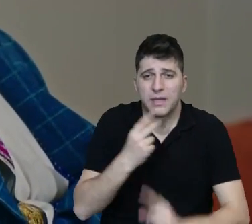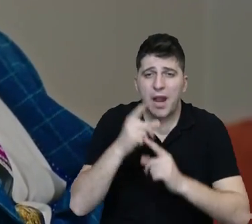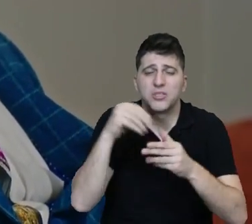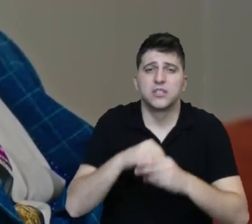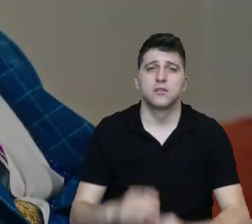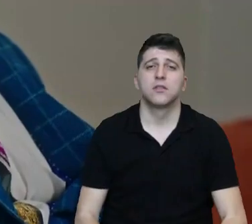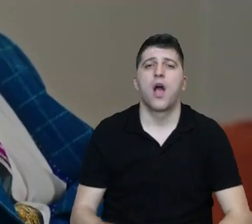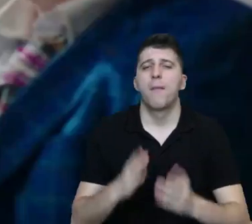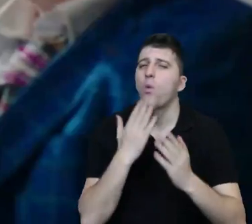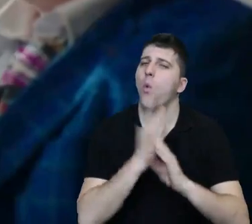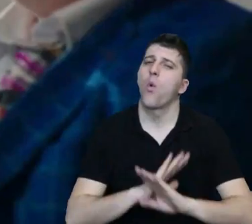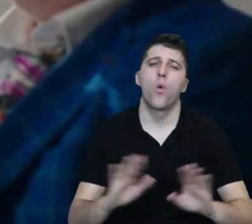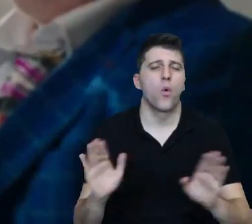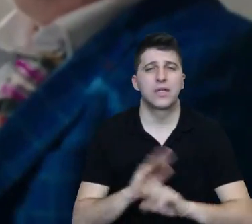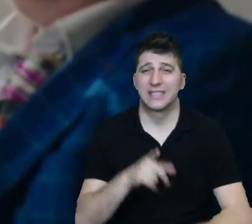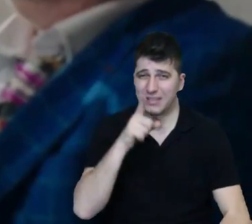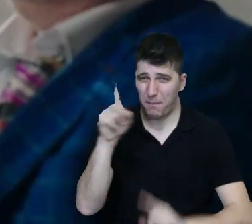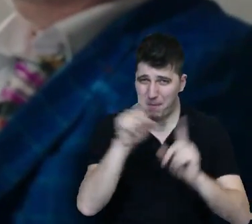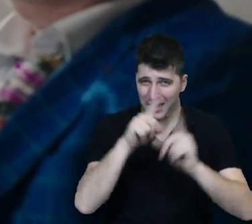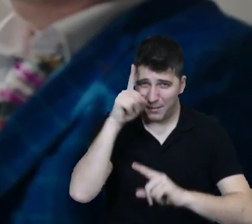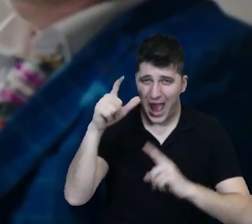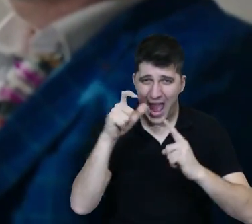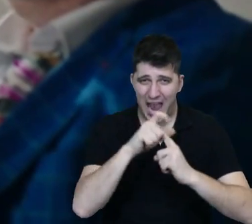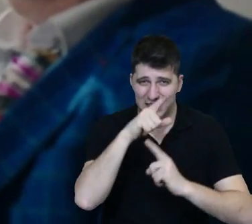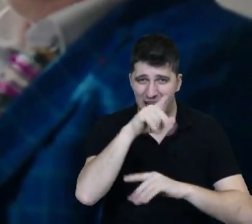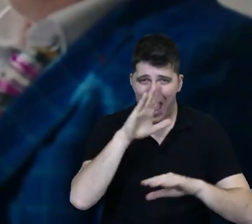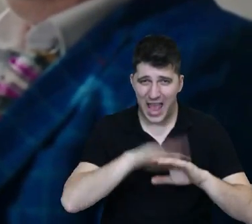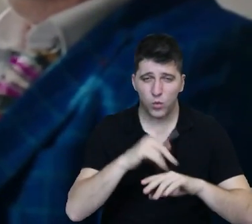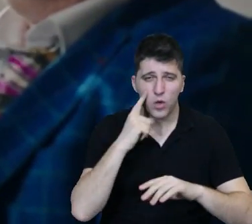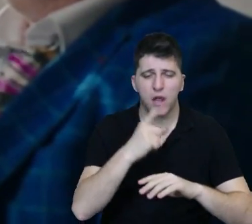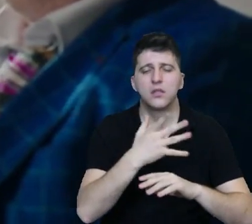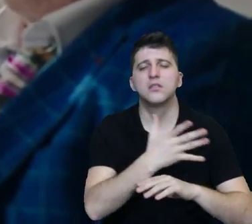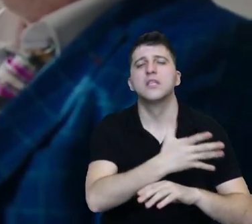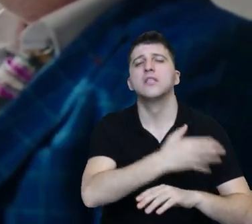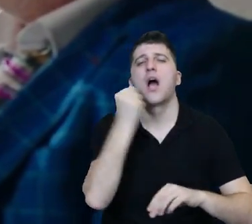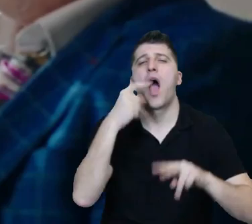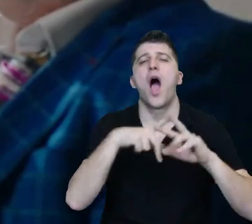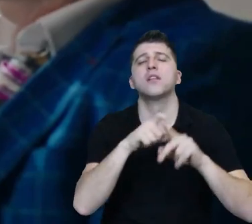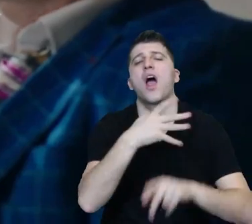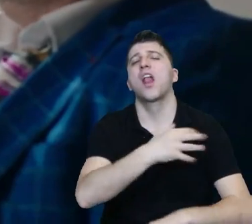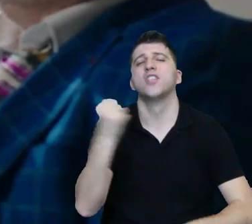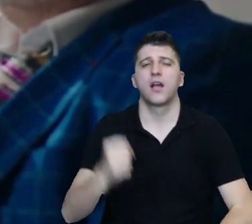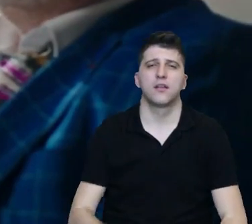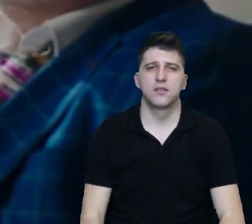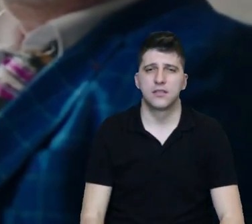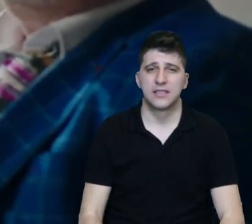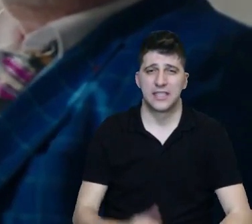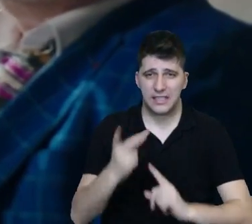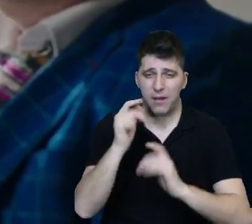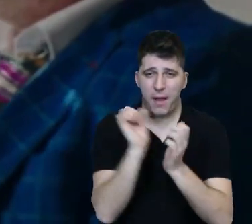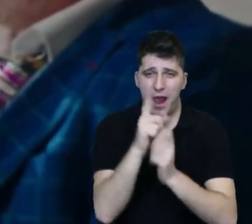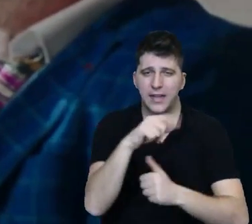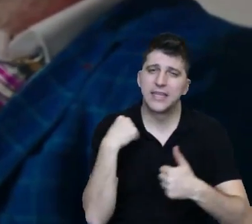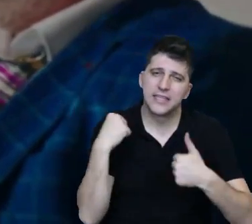için. Ama yok. O mahkemede Ejder'in elinden çatır çatır çatır alacaklar Arda'yı. İbrahim